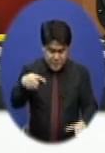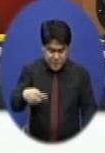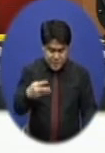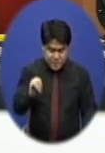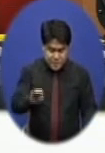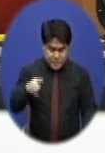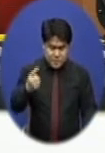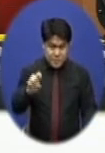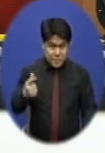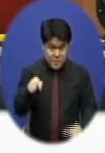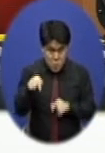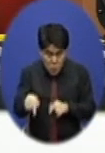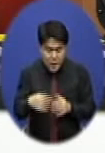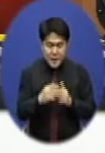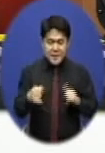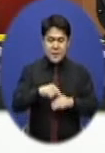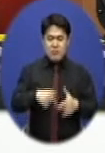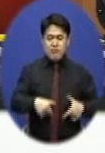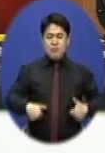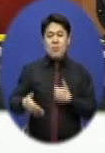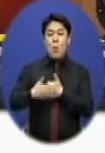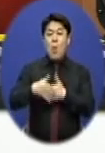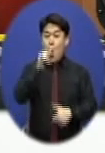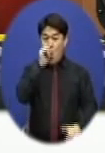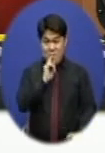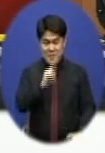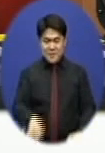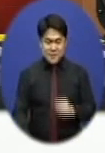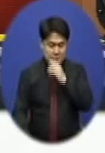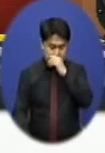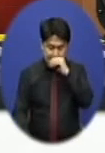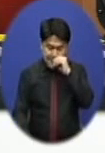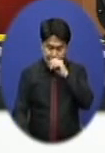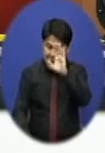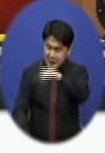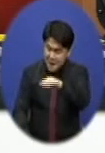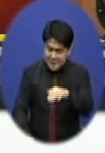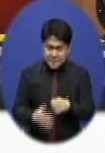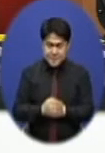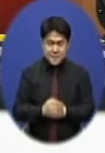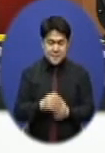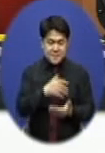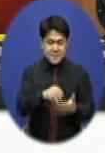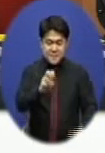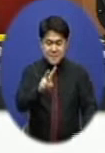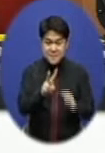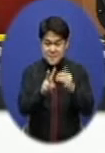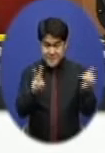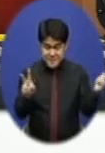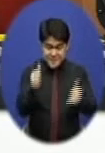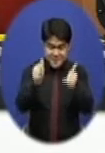사람들에게 넉넉한 마음을 갖게 한다고 합니다. 와, 그래서 이효정 씨, 32명이